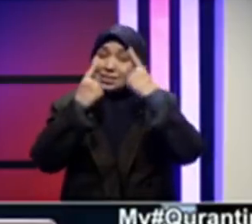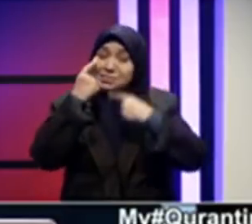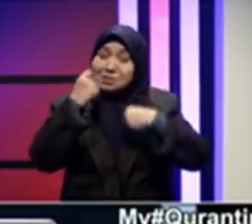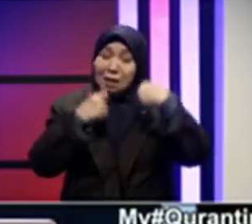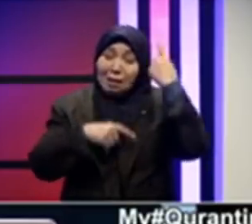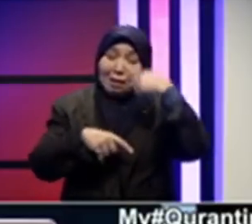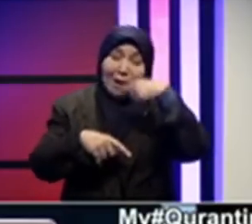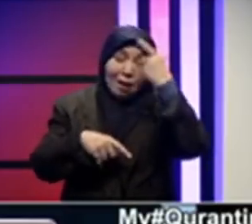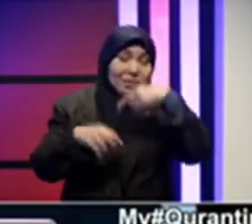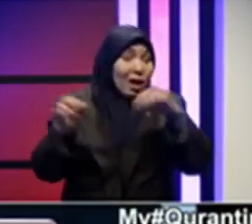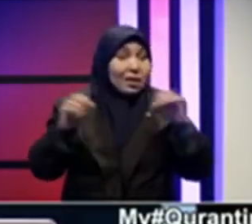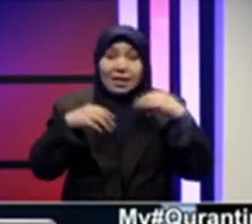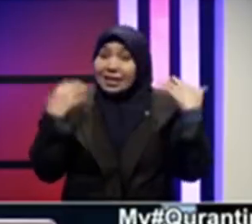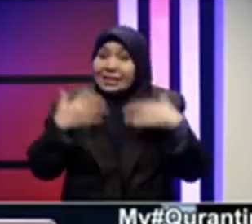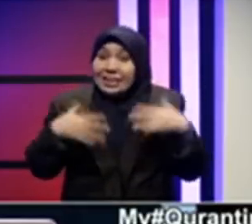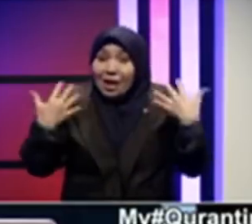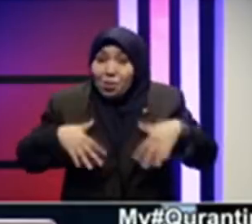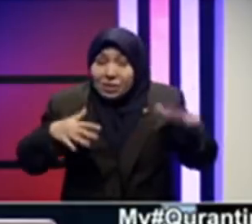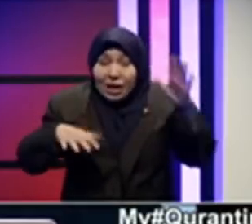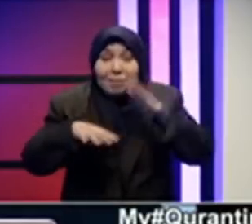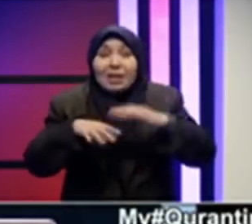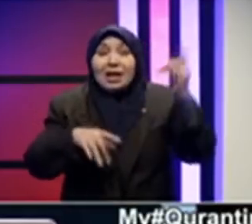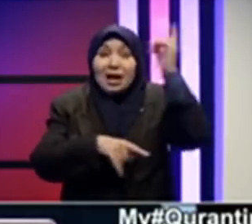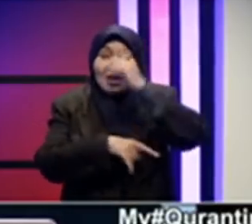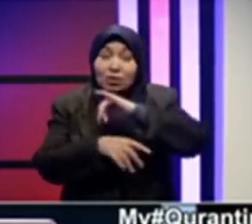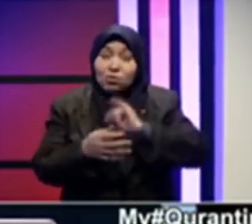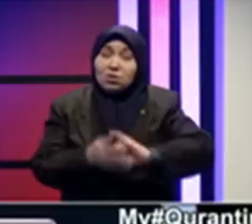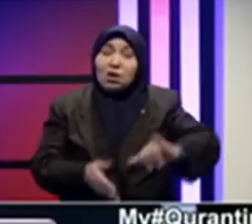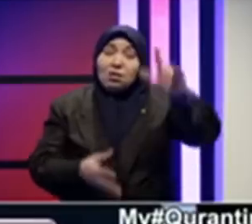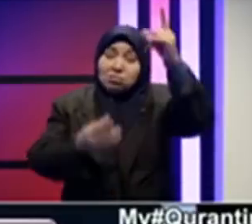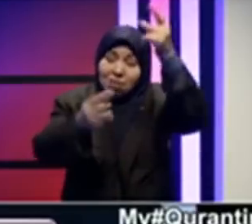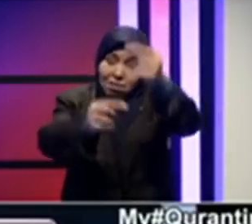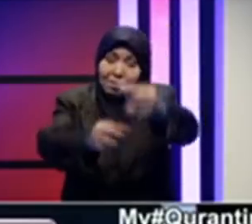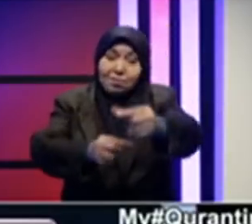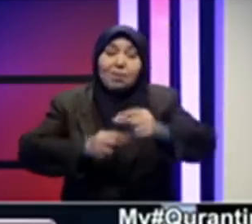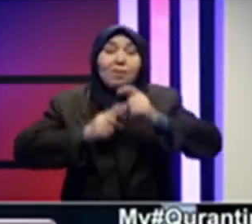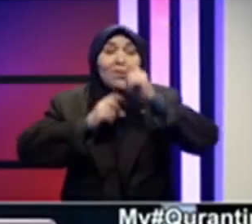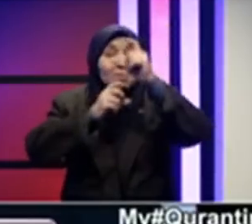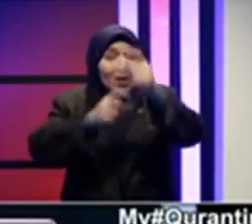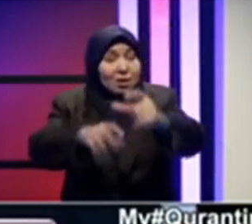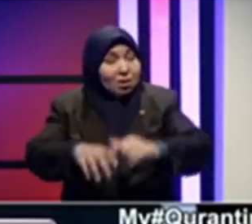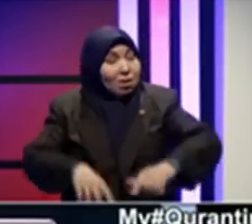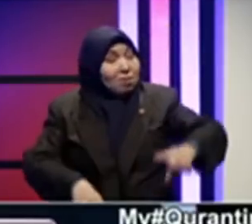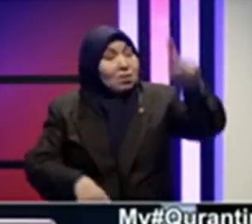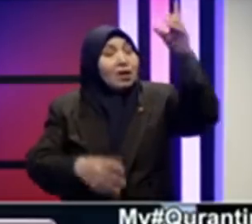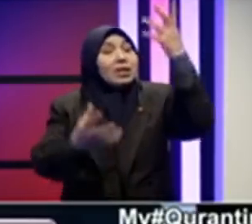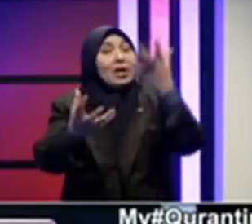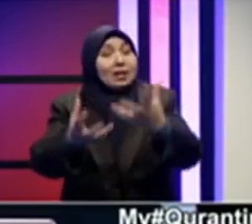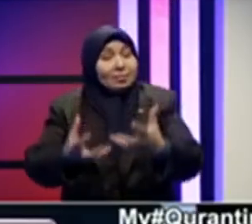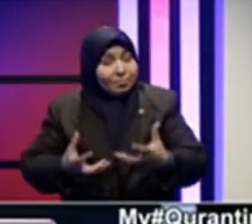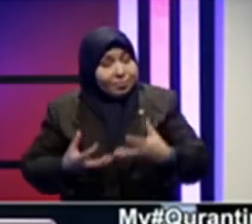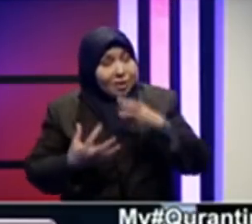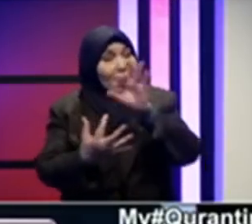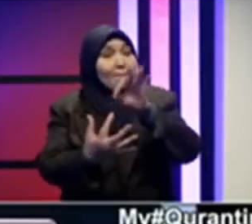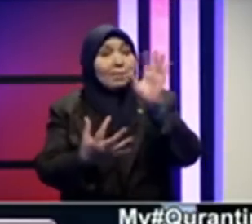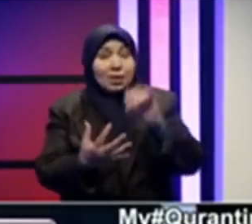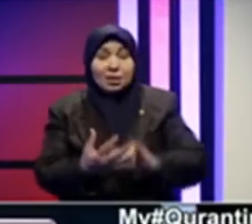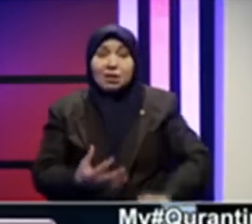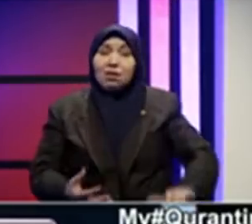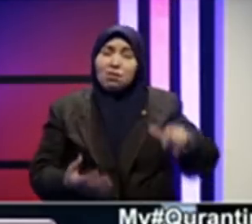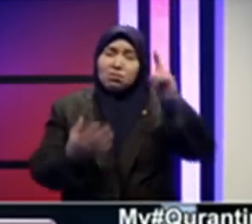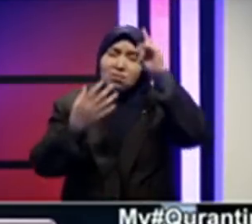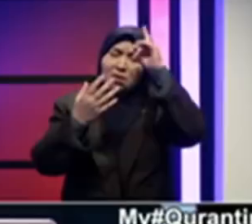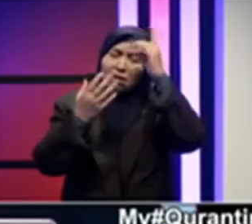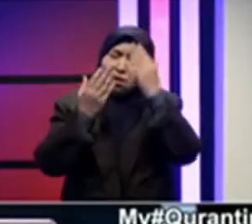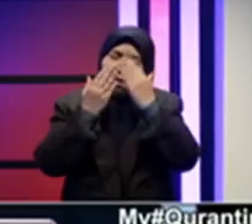ada ketakutan pada hari tersebut yang Allah Taala anugerahkan kepada orang-orang yang Allah kehendaki. Allahumma amin, amin. Allahumma